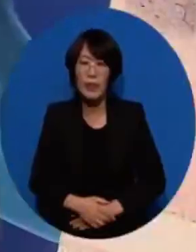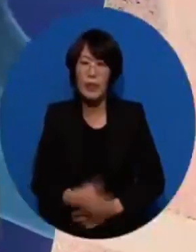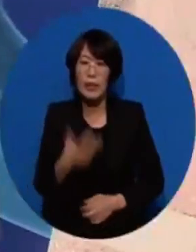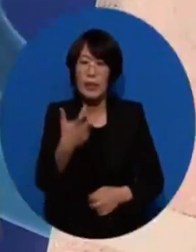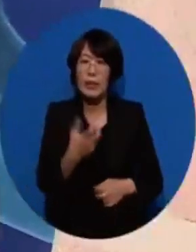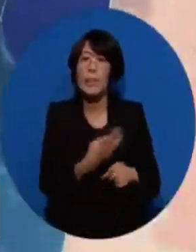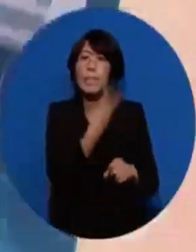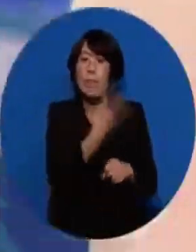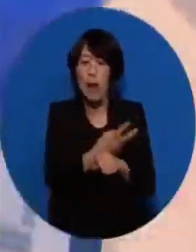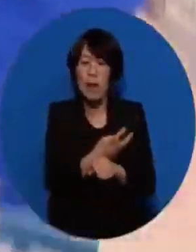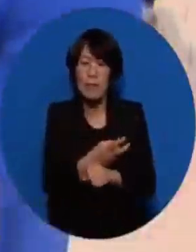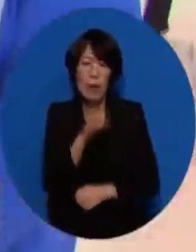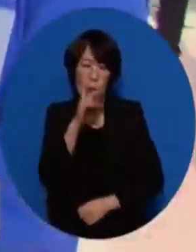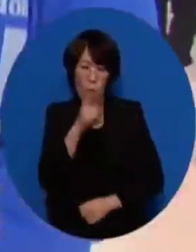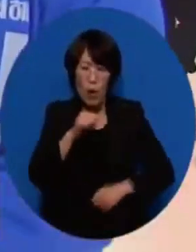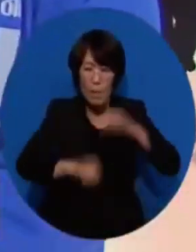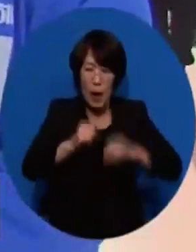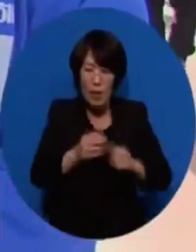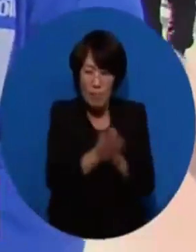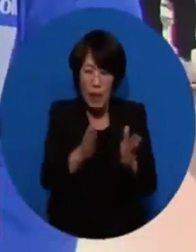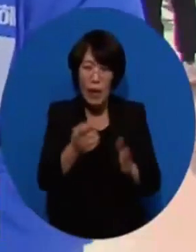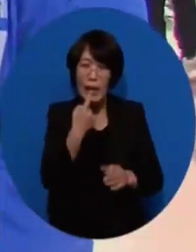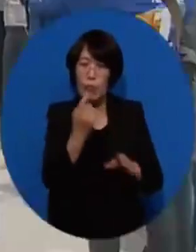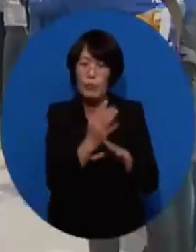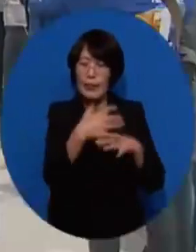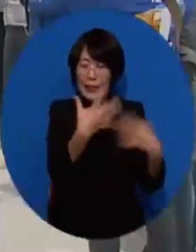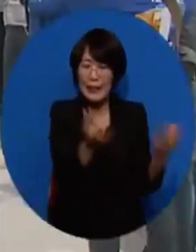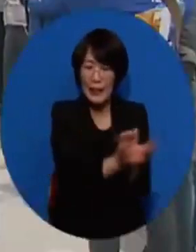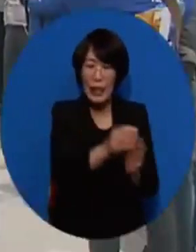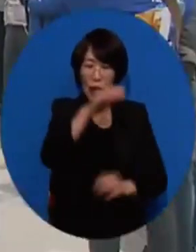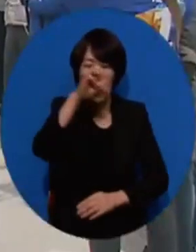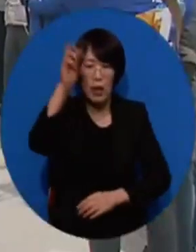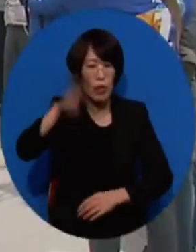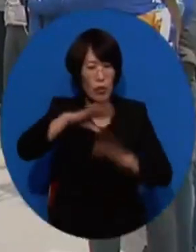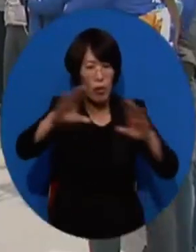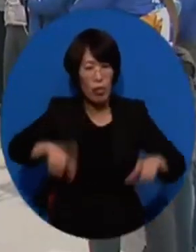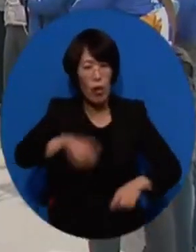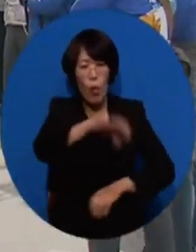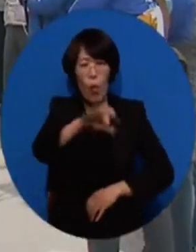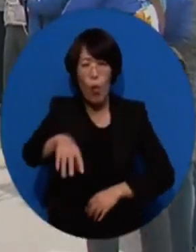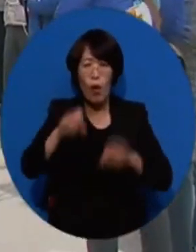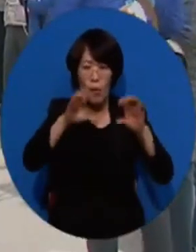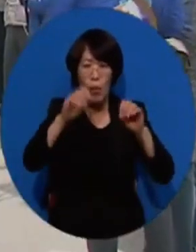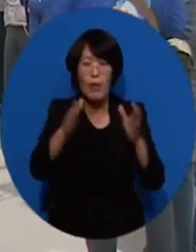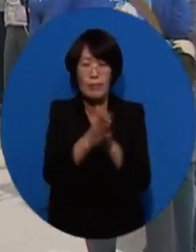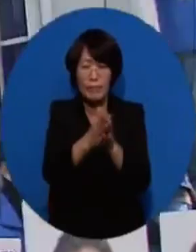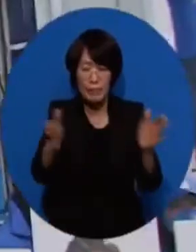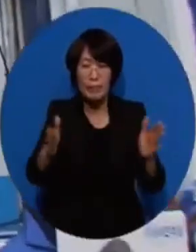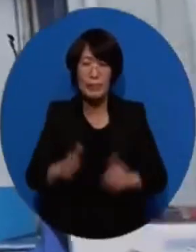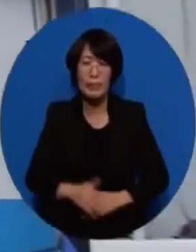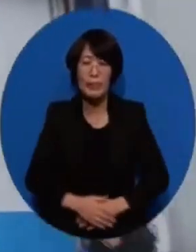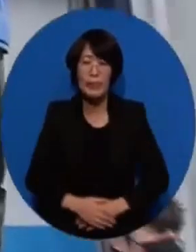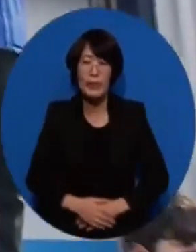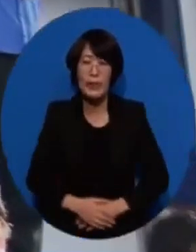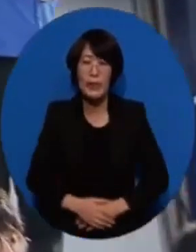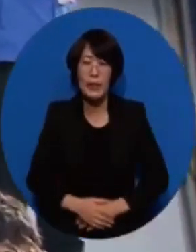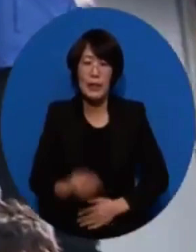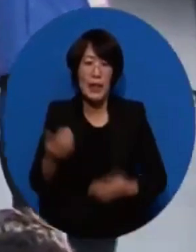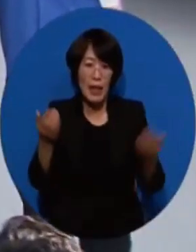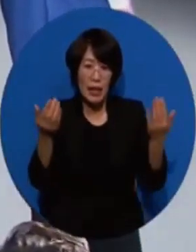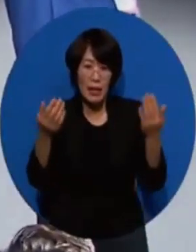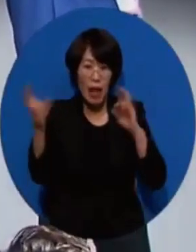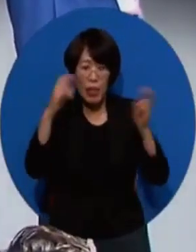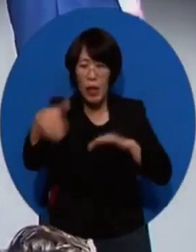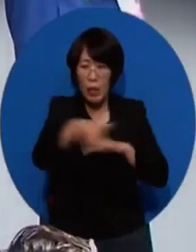72시간 비상행동이 들어간 더불어민주당이 광주 전남 곳곳에서 집중 유세전에 들어갔습니다. 출근길 유세는